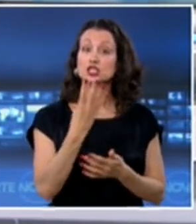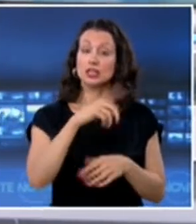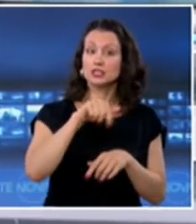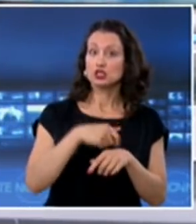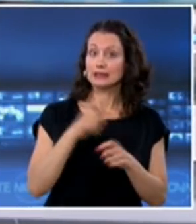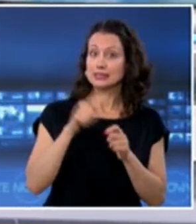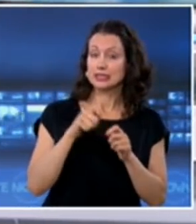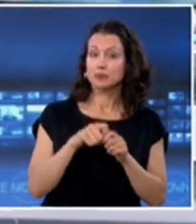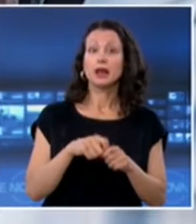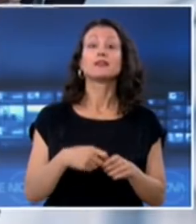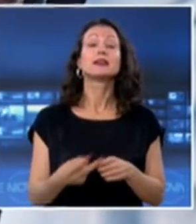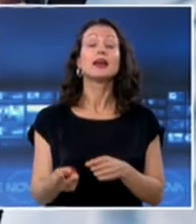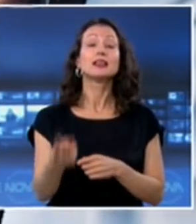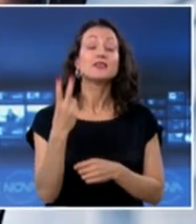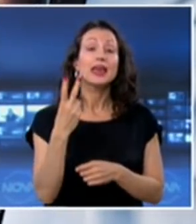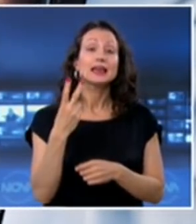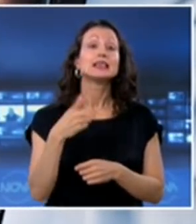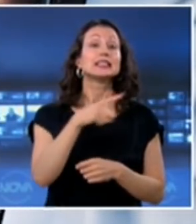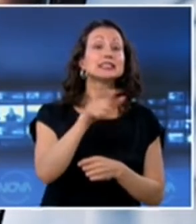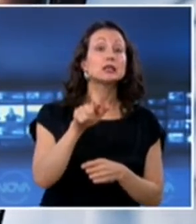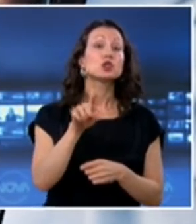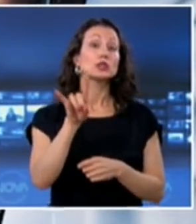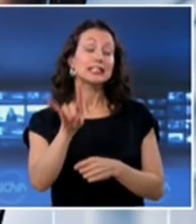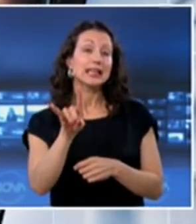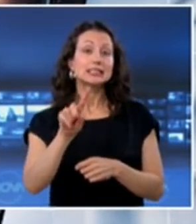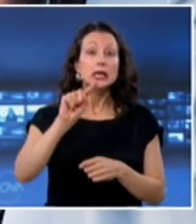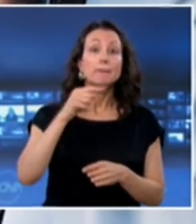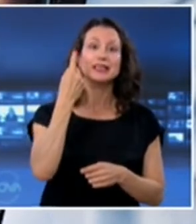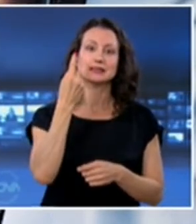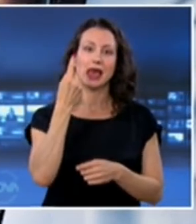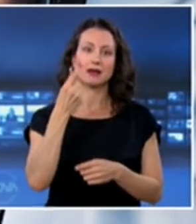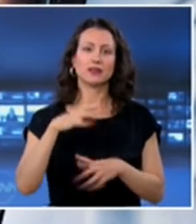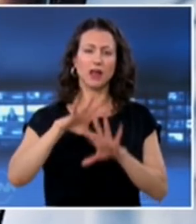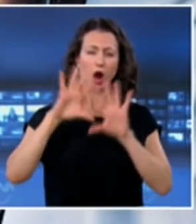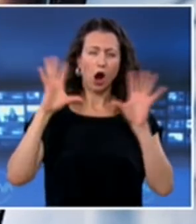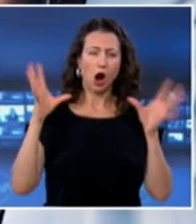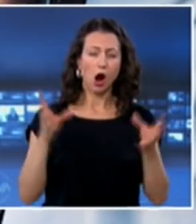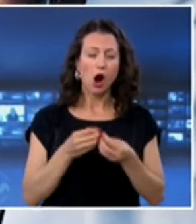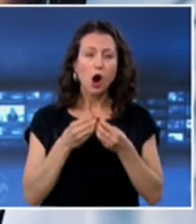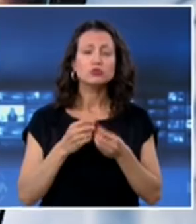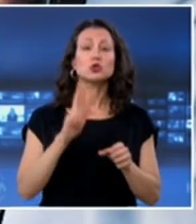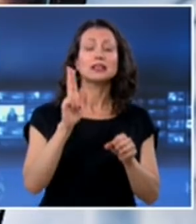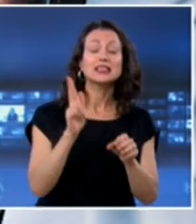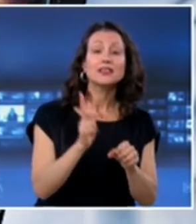направени 2710 PCR теста. С това общият брой на заразените у нас става